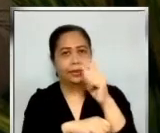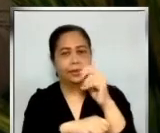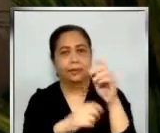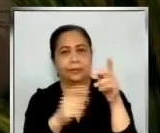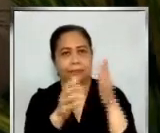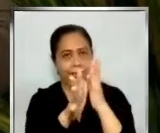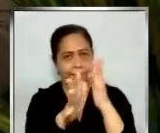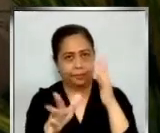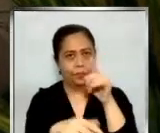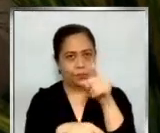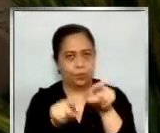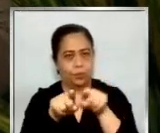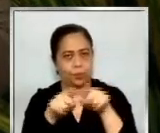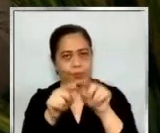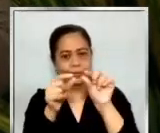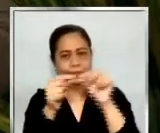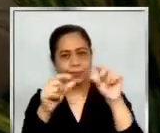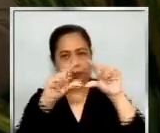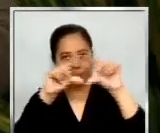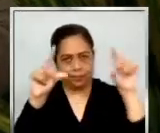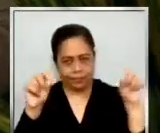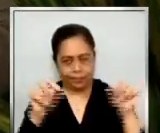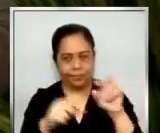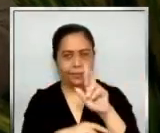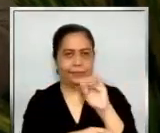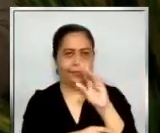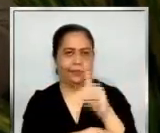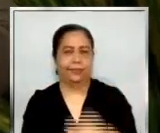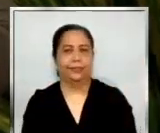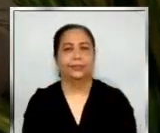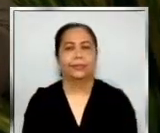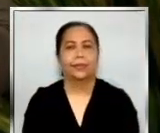rin po ay kakabitan ng RFID. Yan